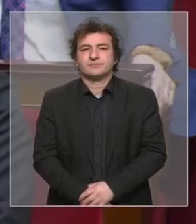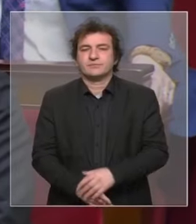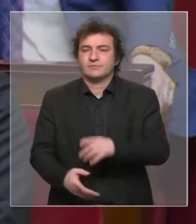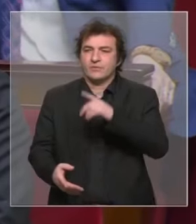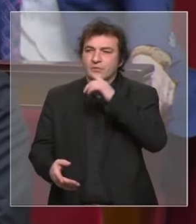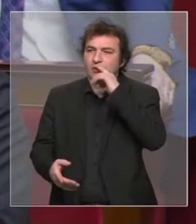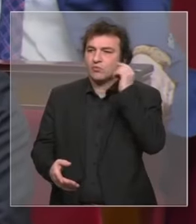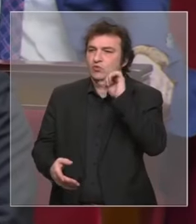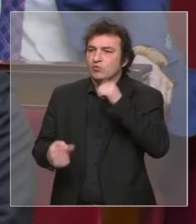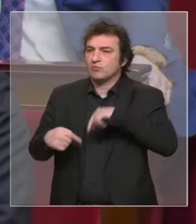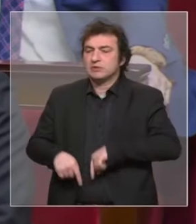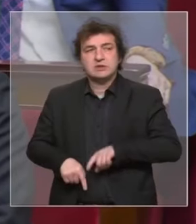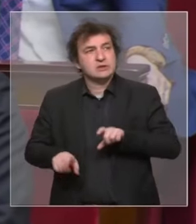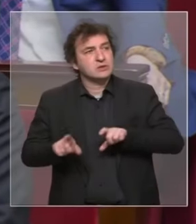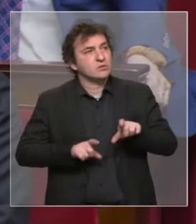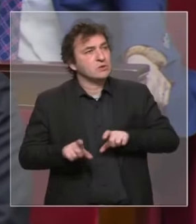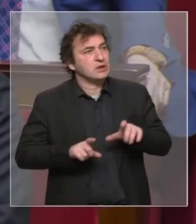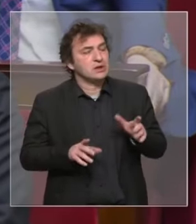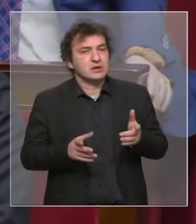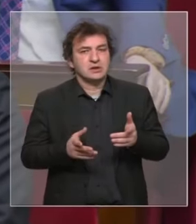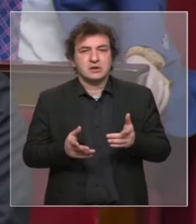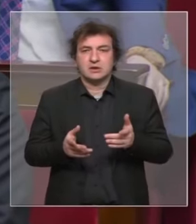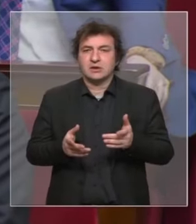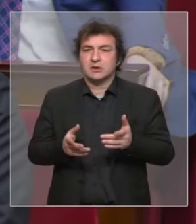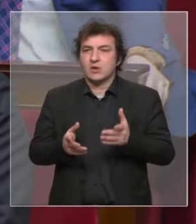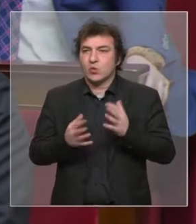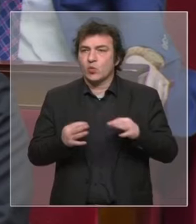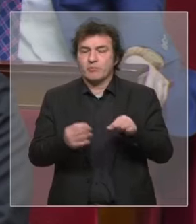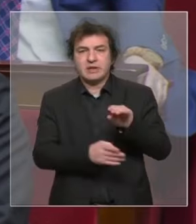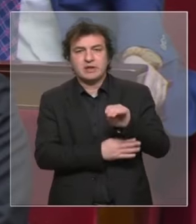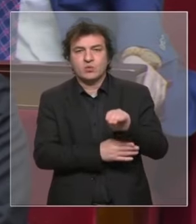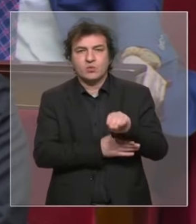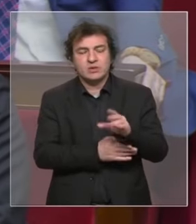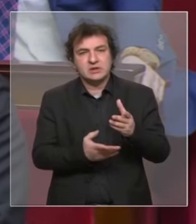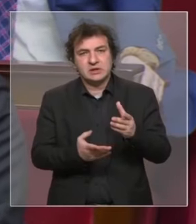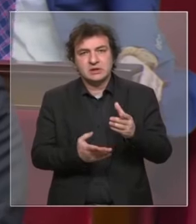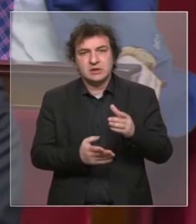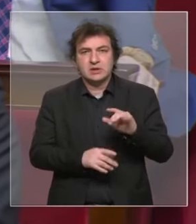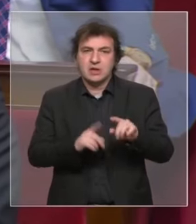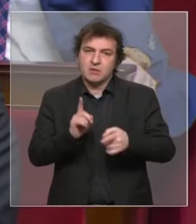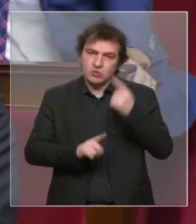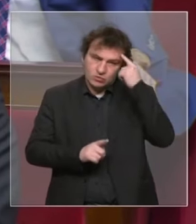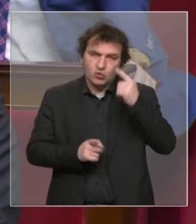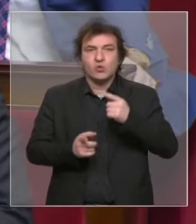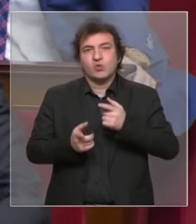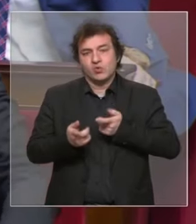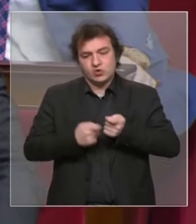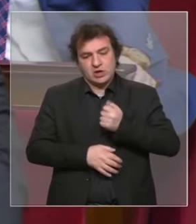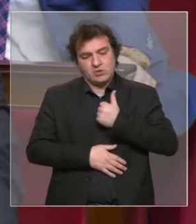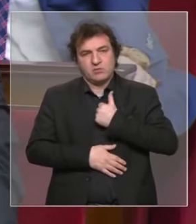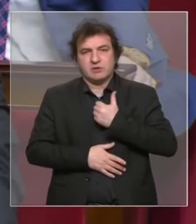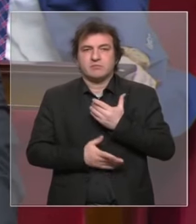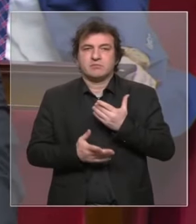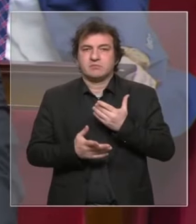Monsieur le Premier ministre, chers collègues, nourrir le pays est essentiel à notre souveraineté. À cette question,